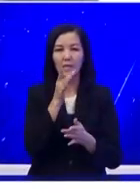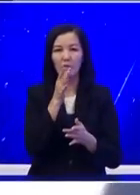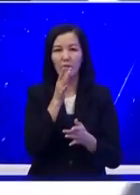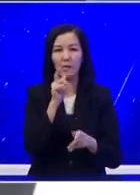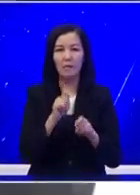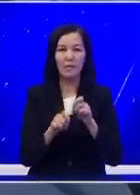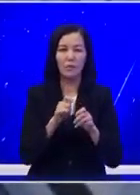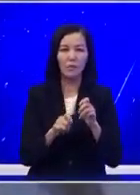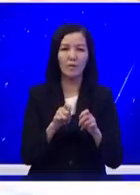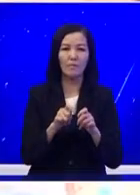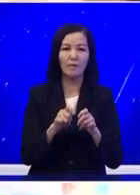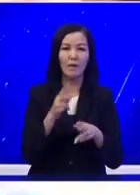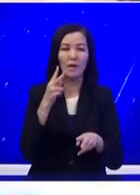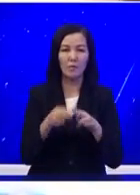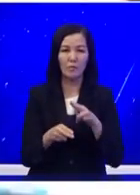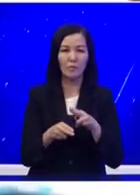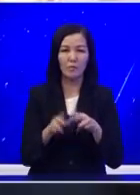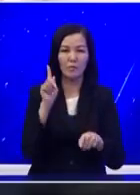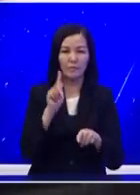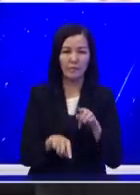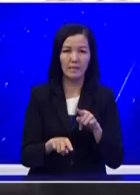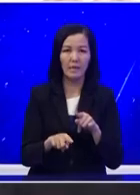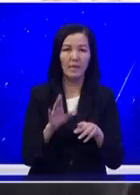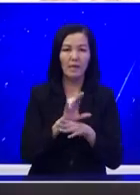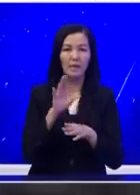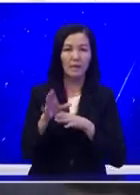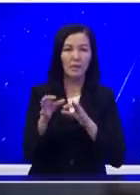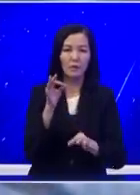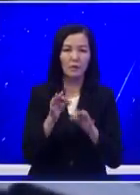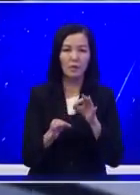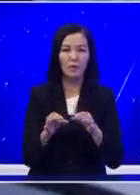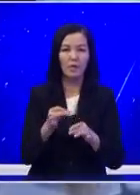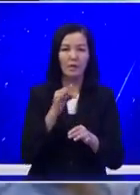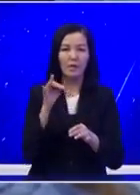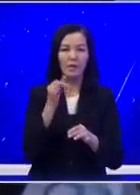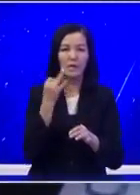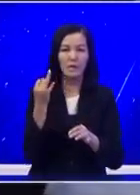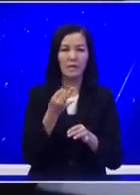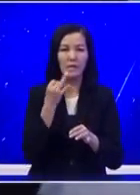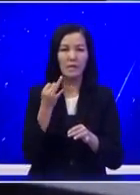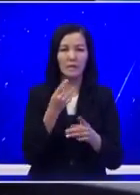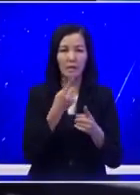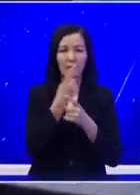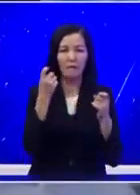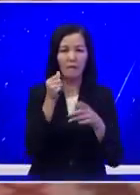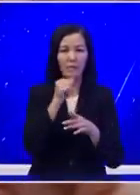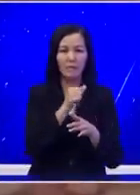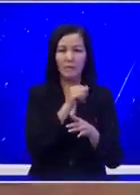время досудебное расследование окончено в ускоренном порядке и передано в суд. В интересах следствия дальнейшая информация не